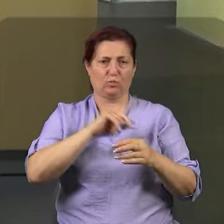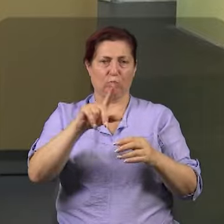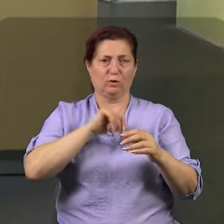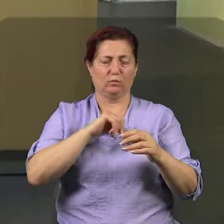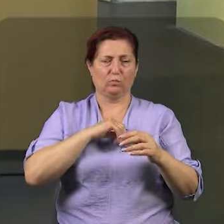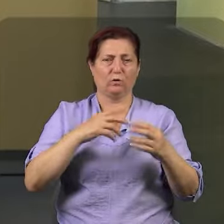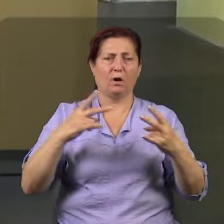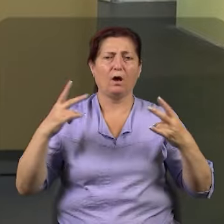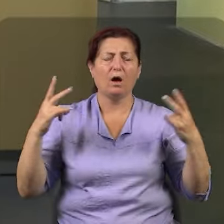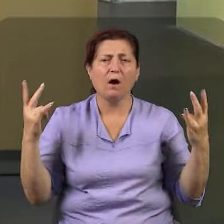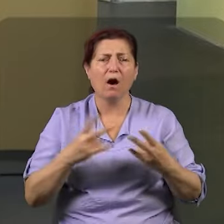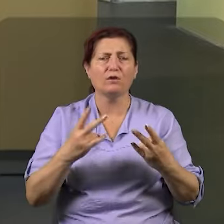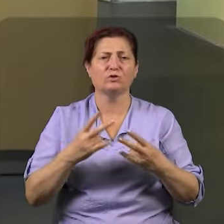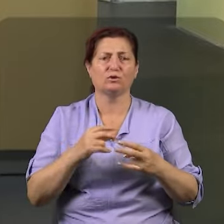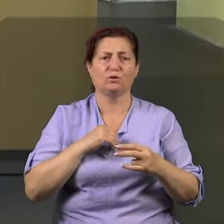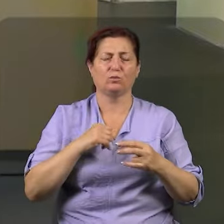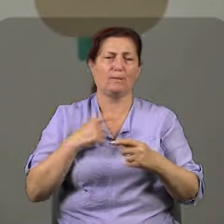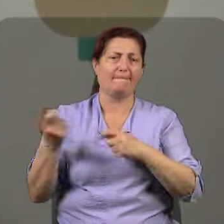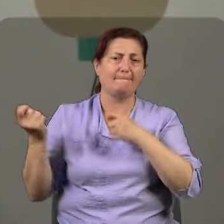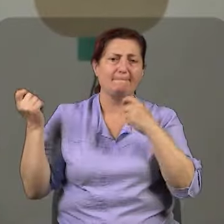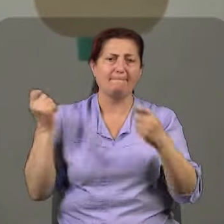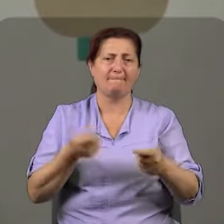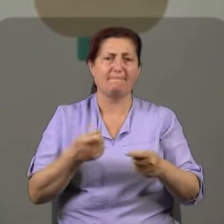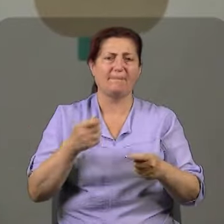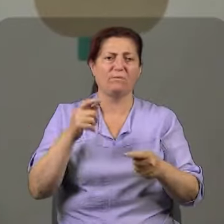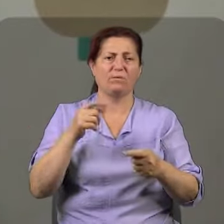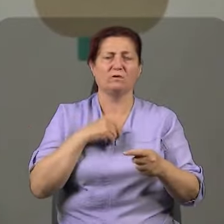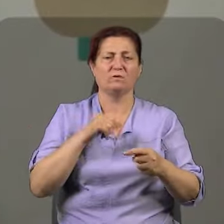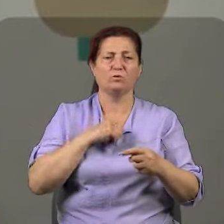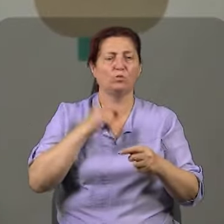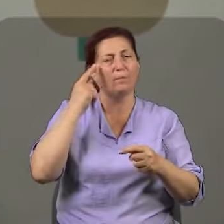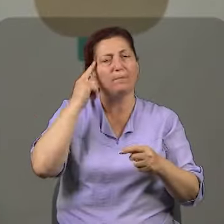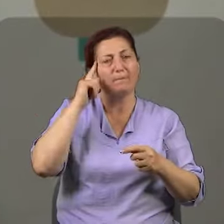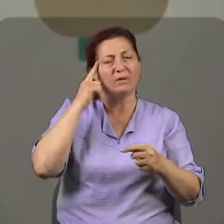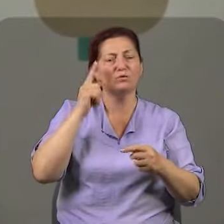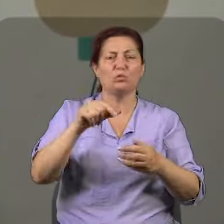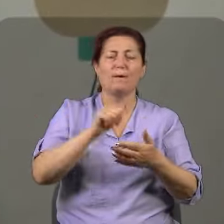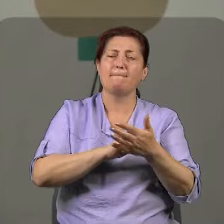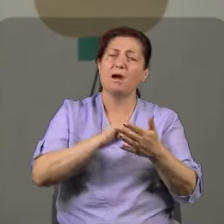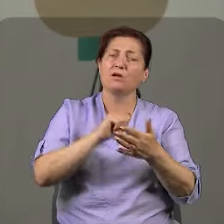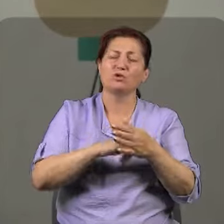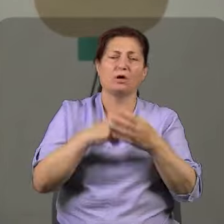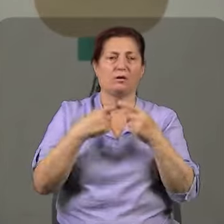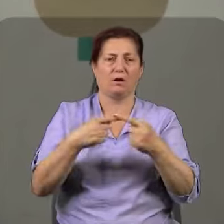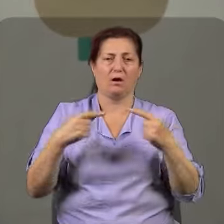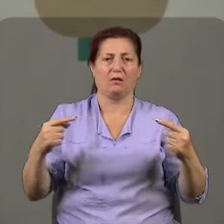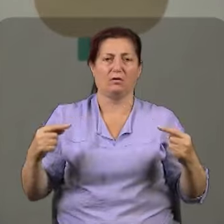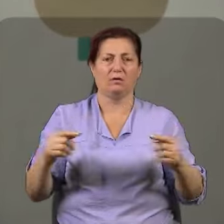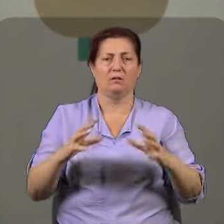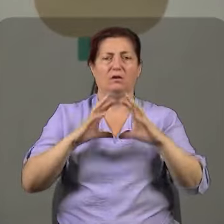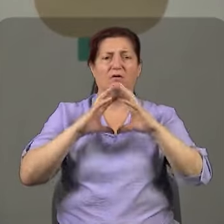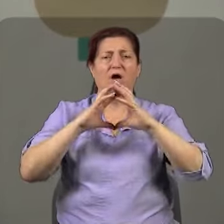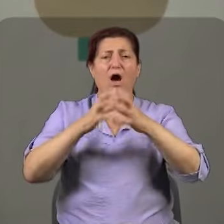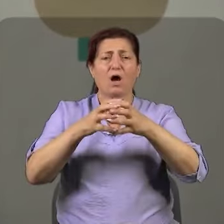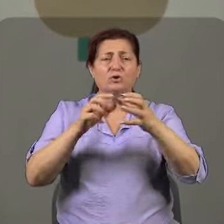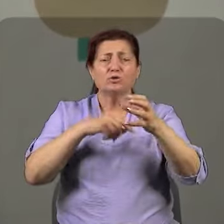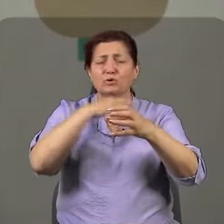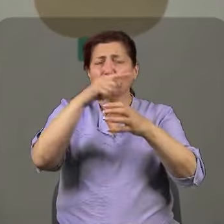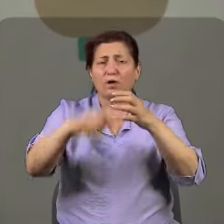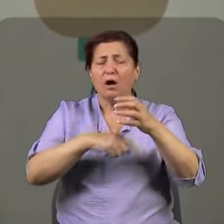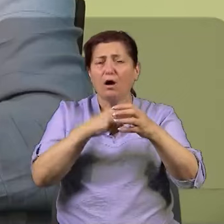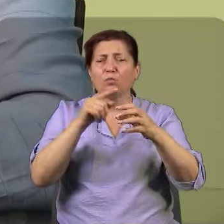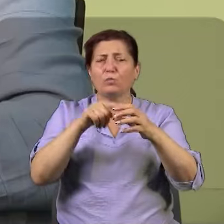եմ ասում, ինչ որ բերում է որ այն ընդհանրությունների, որ կարող պատճառները այլ են։ Որտեղ աշխարհում այդ ամեն ինչը կարելի է շատ